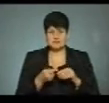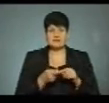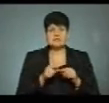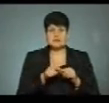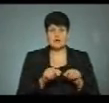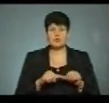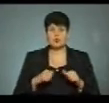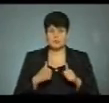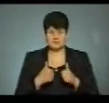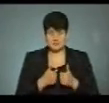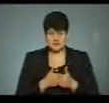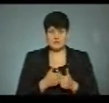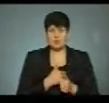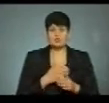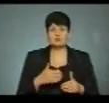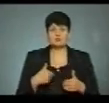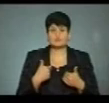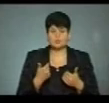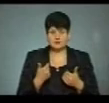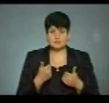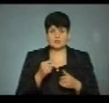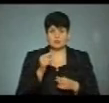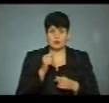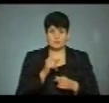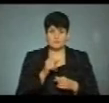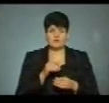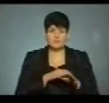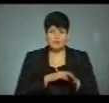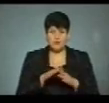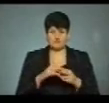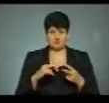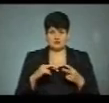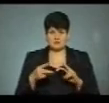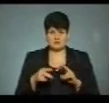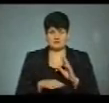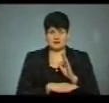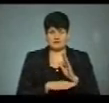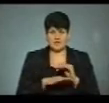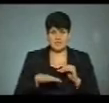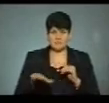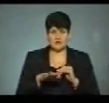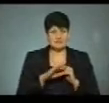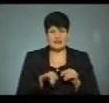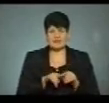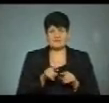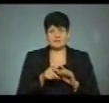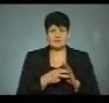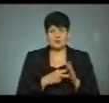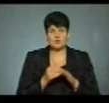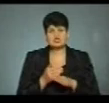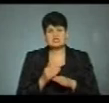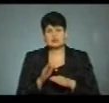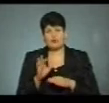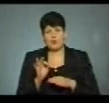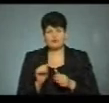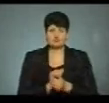комісії, санепідологічної, хочемо звернутися до підрядника, щоб він повністю замінив дерев'яне покриття. Тобто не так, як він там планує частково. обов'язково його там